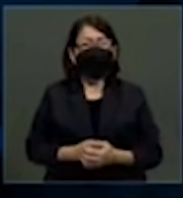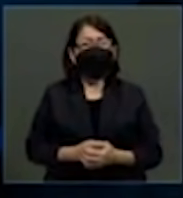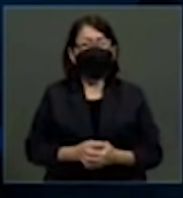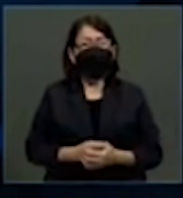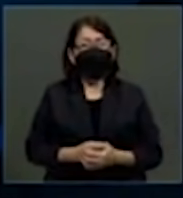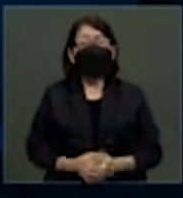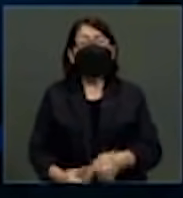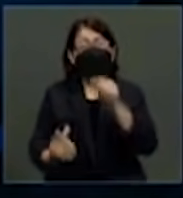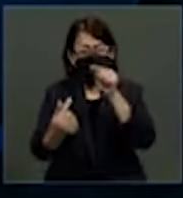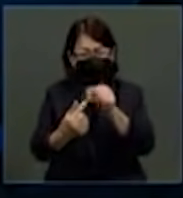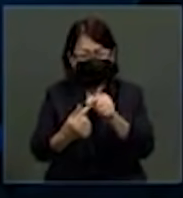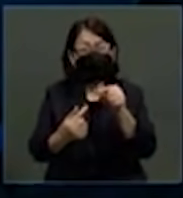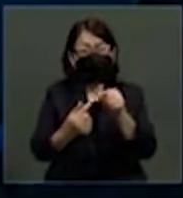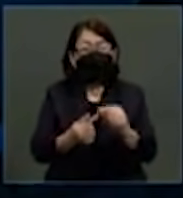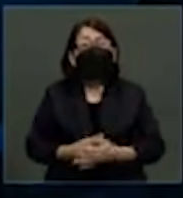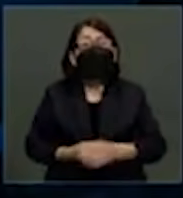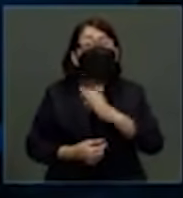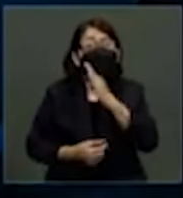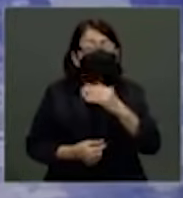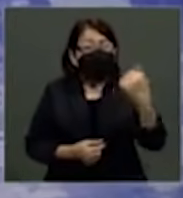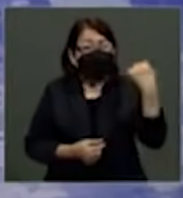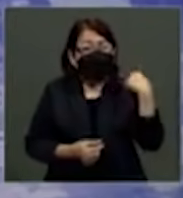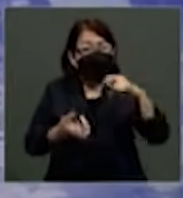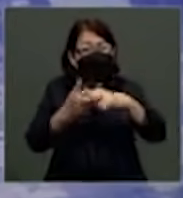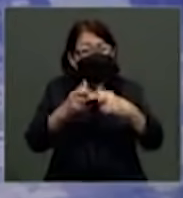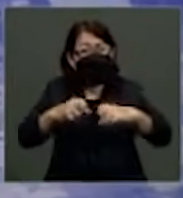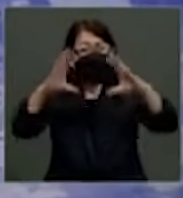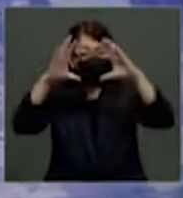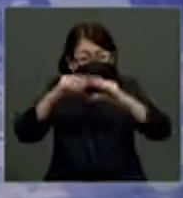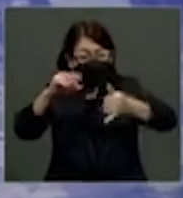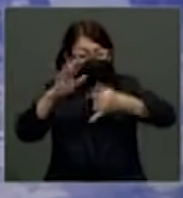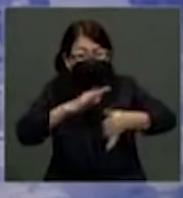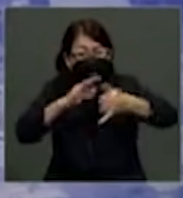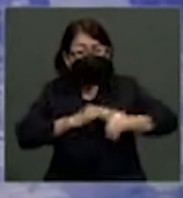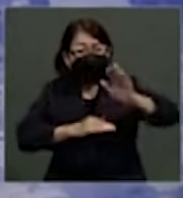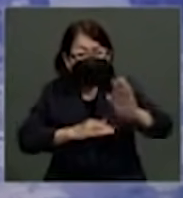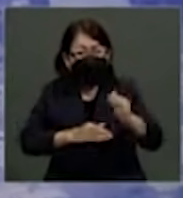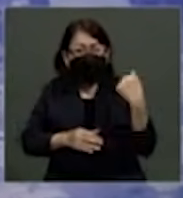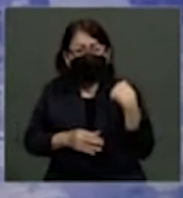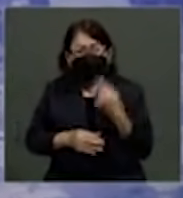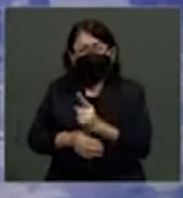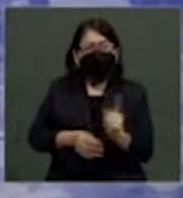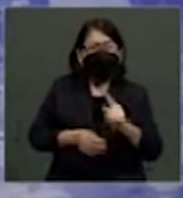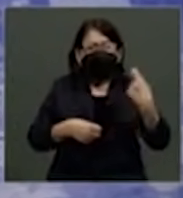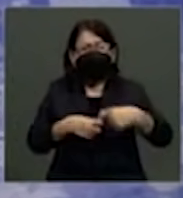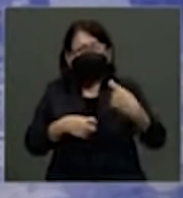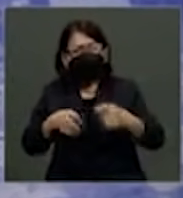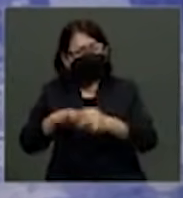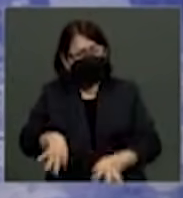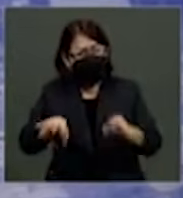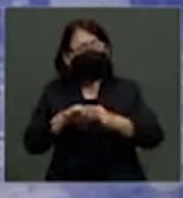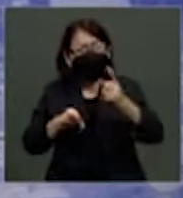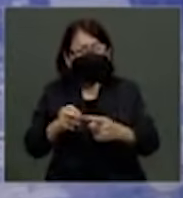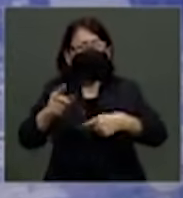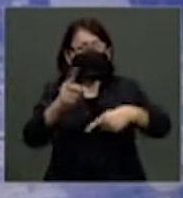ที่ฝ่ายปกครองพนักงานสอบสวนหรือเจ้าหน้าที่นะครับอันนี้ก็เพื่อที่จะได้ตอบโจทย์ใน